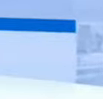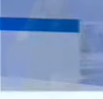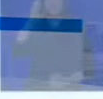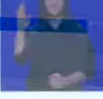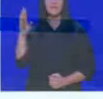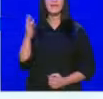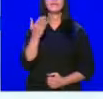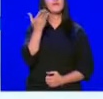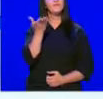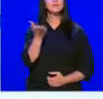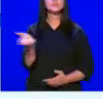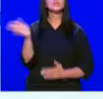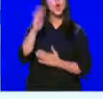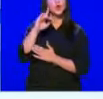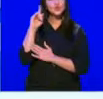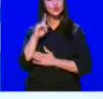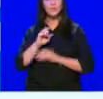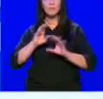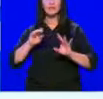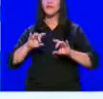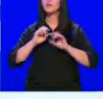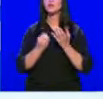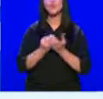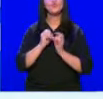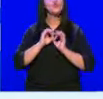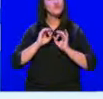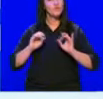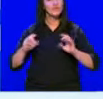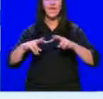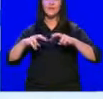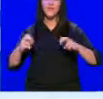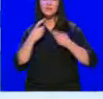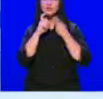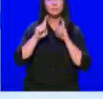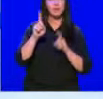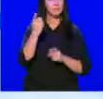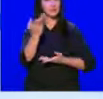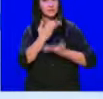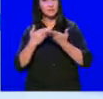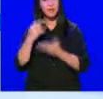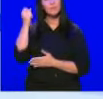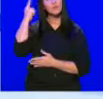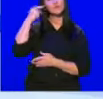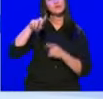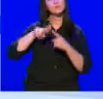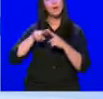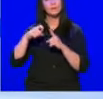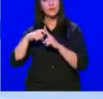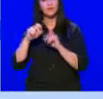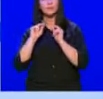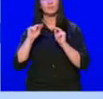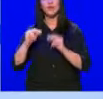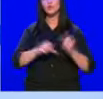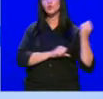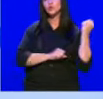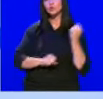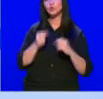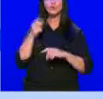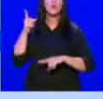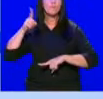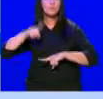Здравейте, вие сте с Още от деня. Предаването за новини, анализи и коментари. Първият ни събеседник е професор Пламен Киров, преподавател по конституционно право